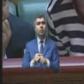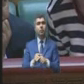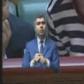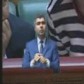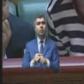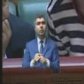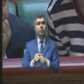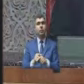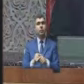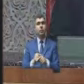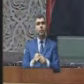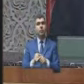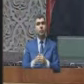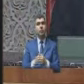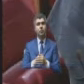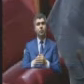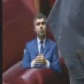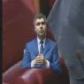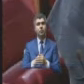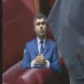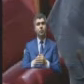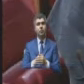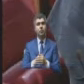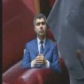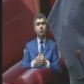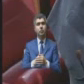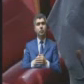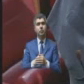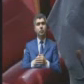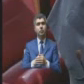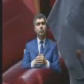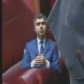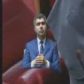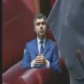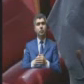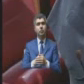انتهى الوقت. شكرا شكرا. كلمه السيد الوزير للرد على التعقيب